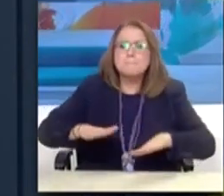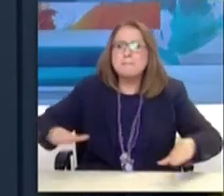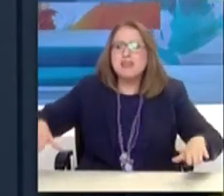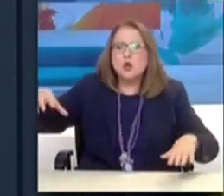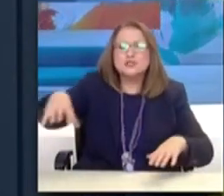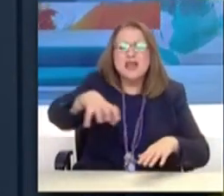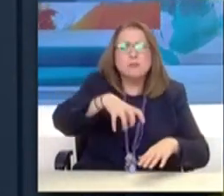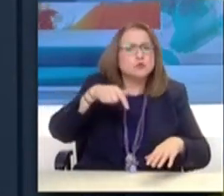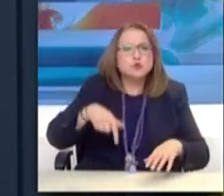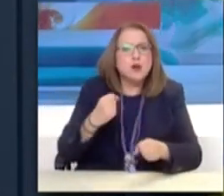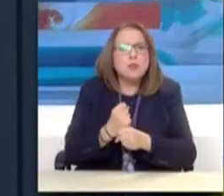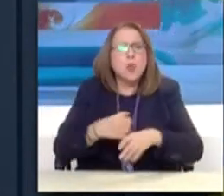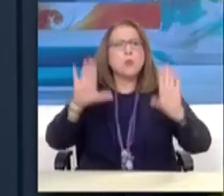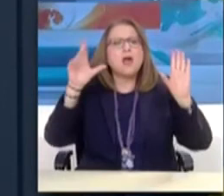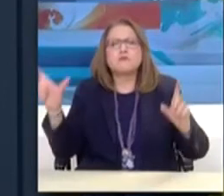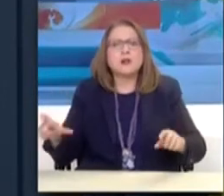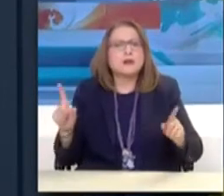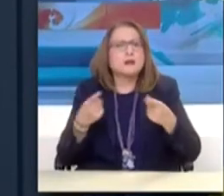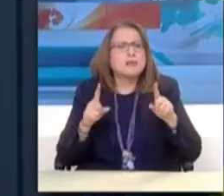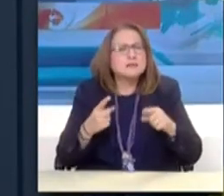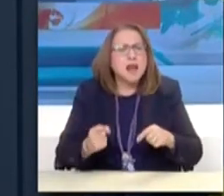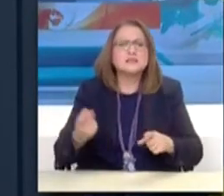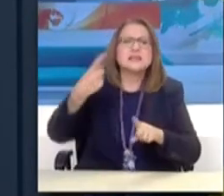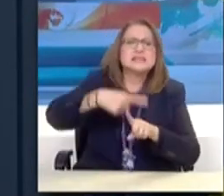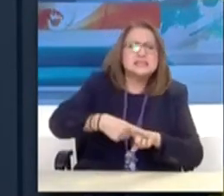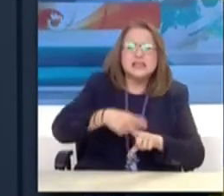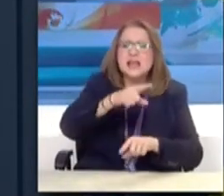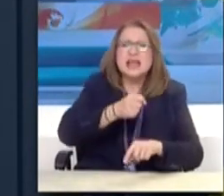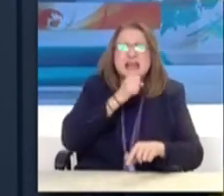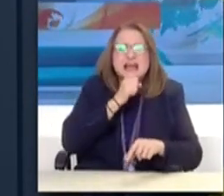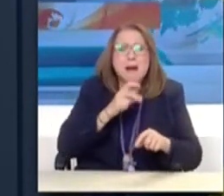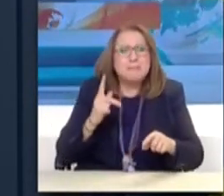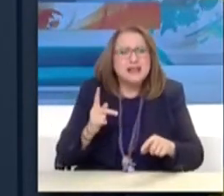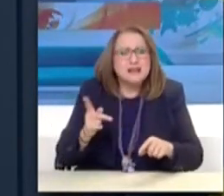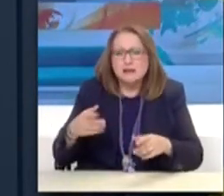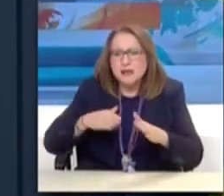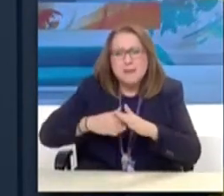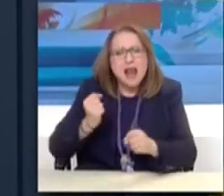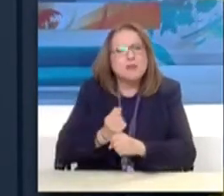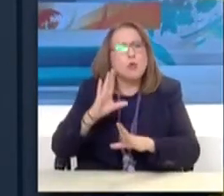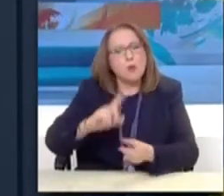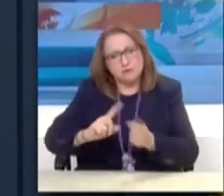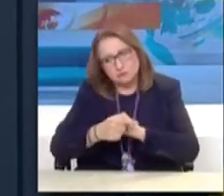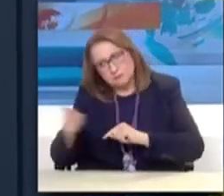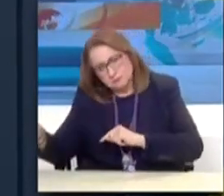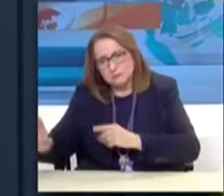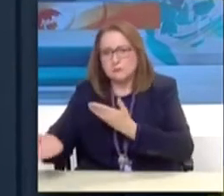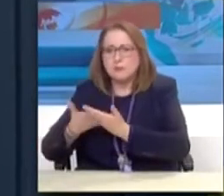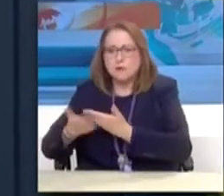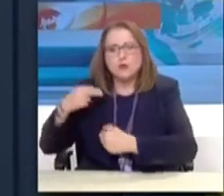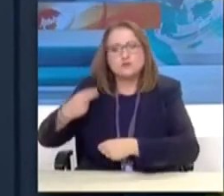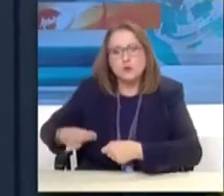για να συνδράμουν στη στήριξη των ηλικιωμένων συμπολιτών μας που έχουν ανάγκη από ψυχολογική υποστήριξη, από